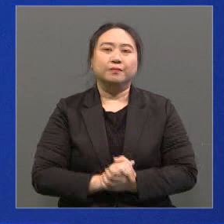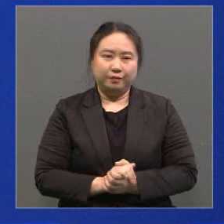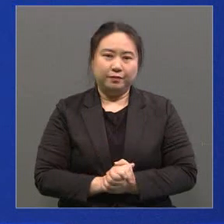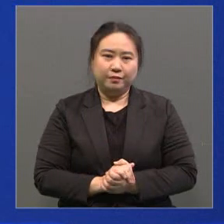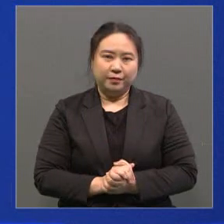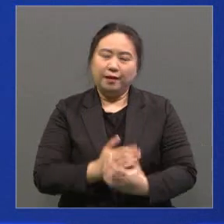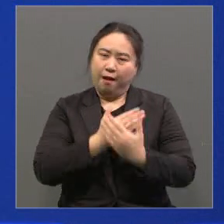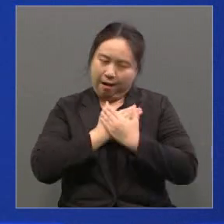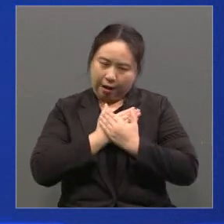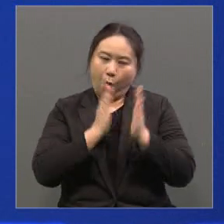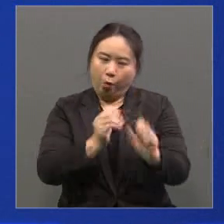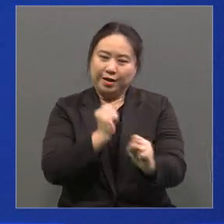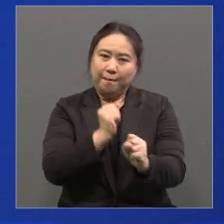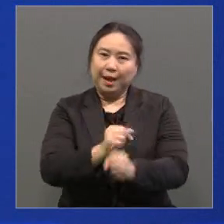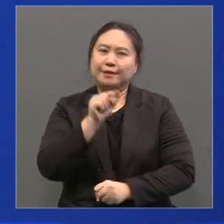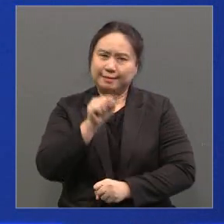พี่รักคนที่นี่